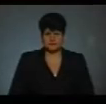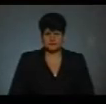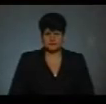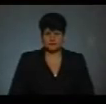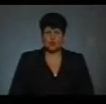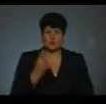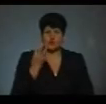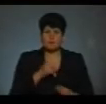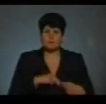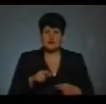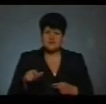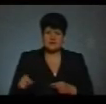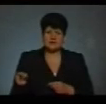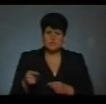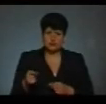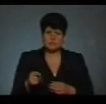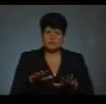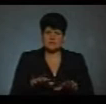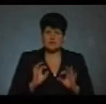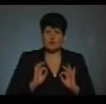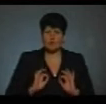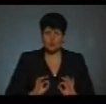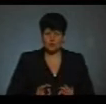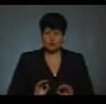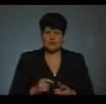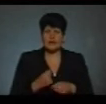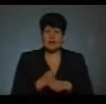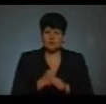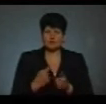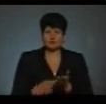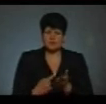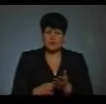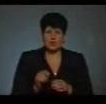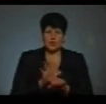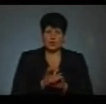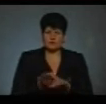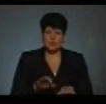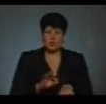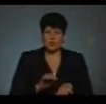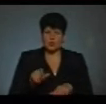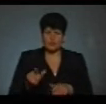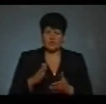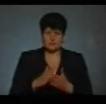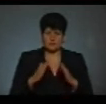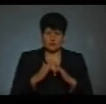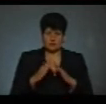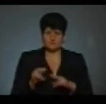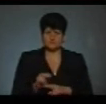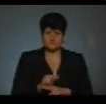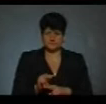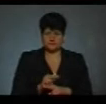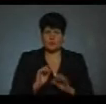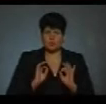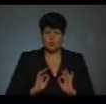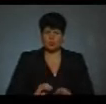У 4 працівників Тернопільської місцевої прокуратури лабораторно підтвердили коронавірус. Хворі перебувають на амбулаторному лікуванні.